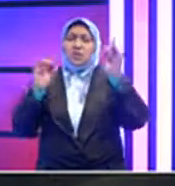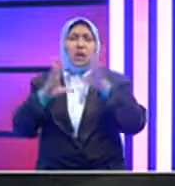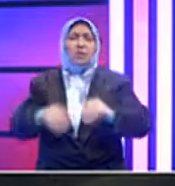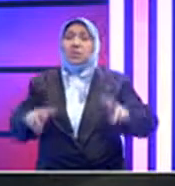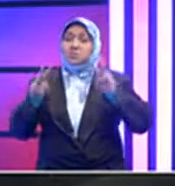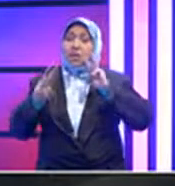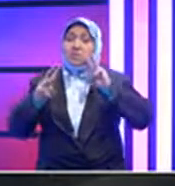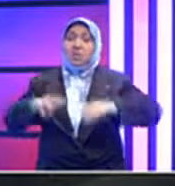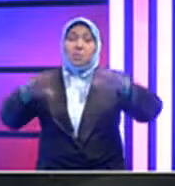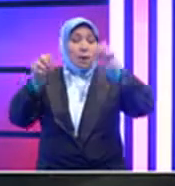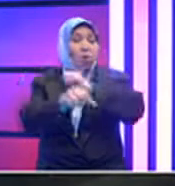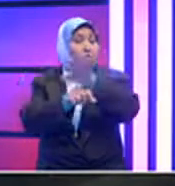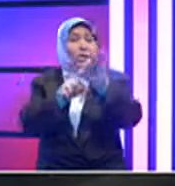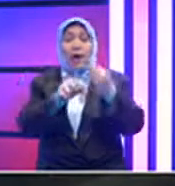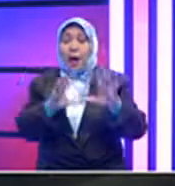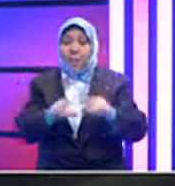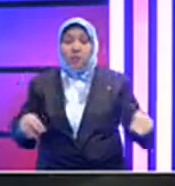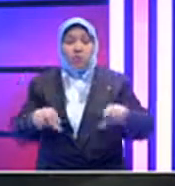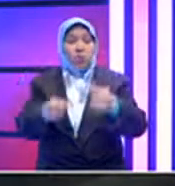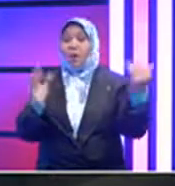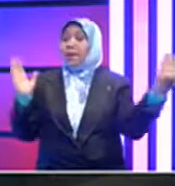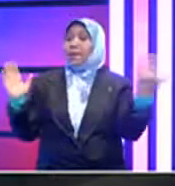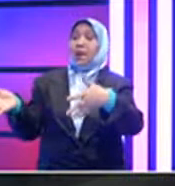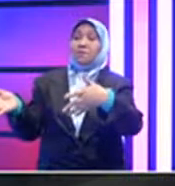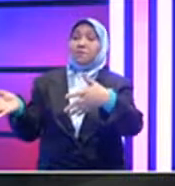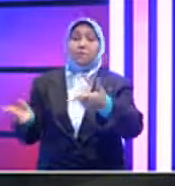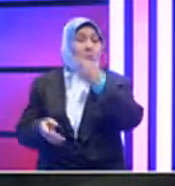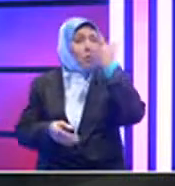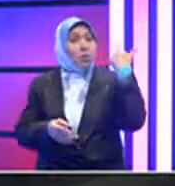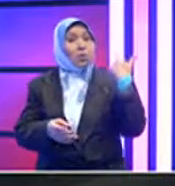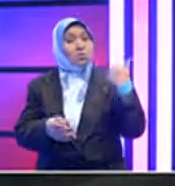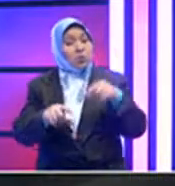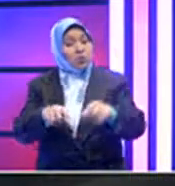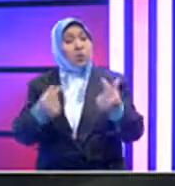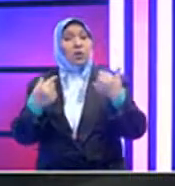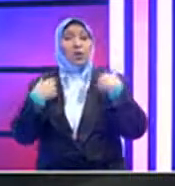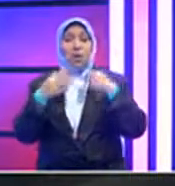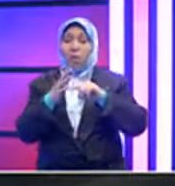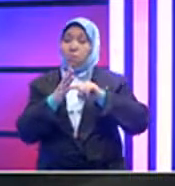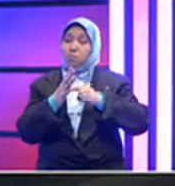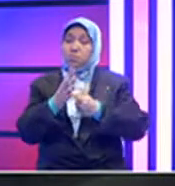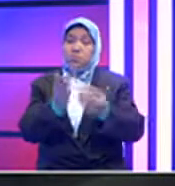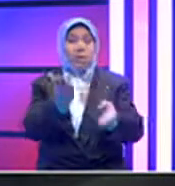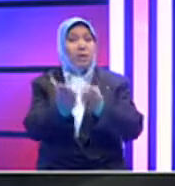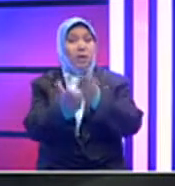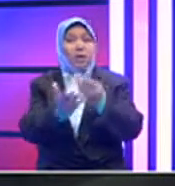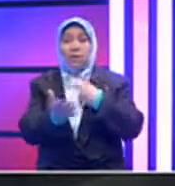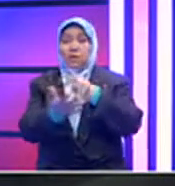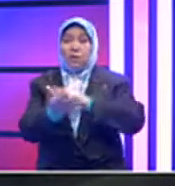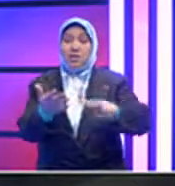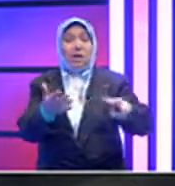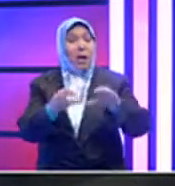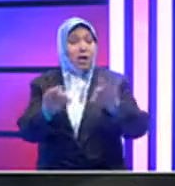banjir habis Kopi habis umumnya Quran ditinggalkan keren the Quran adalah puncak Hidayah kita baca ayat